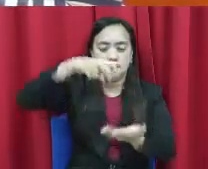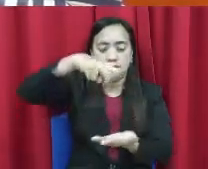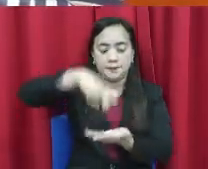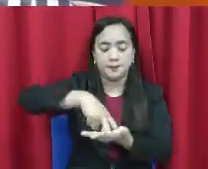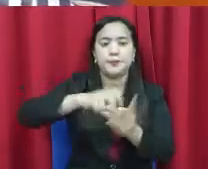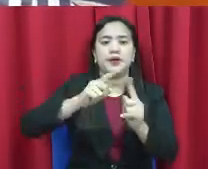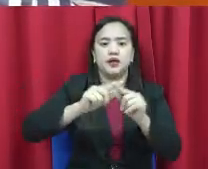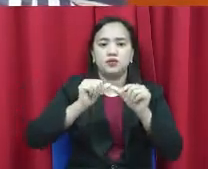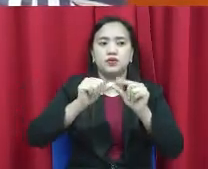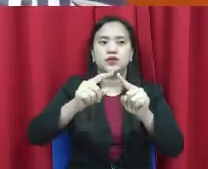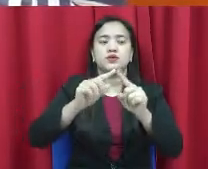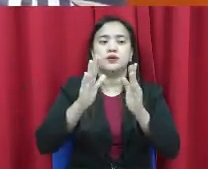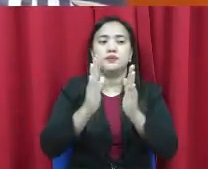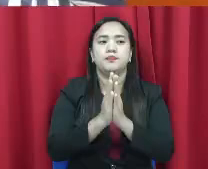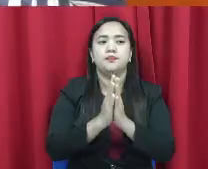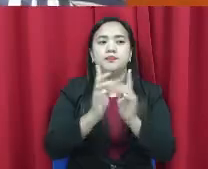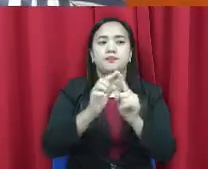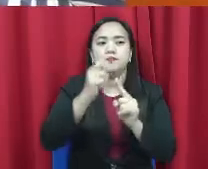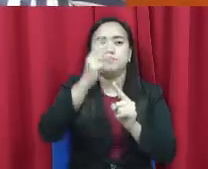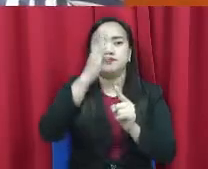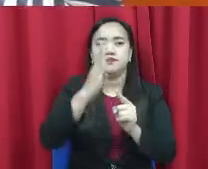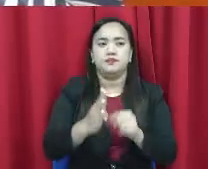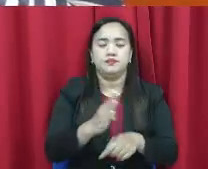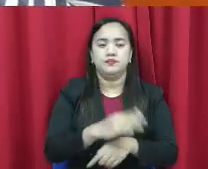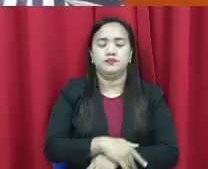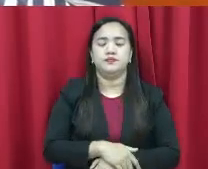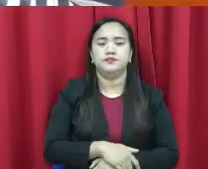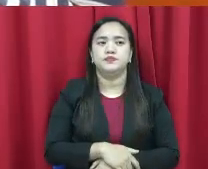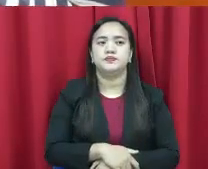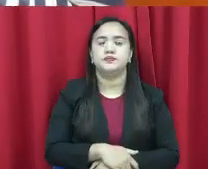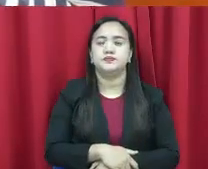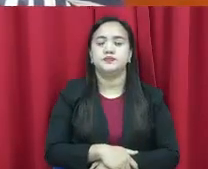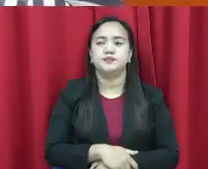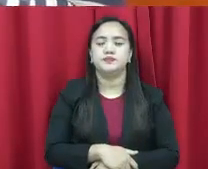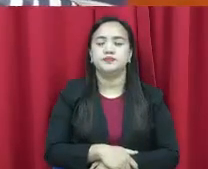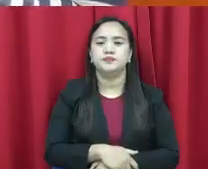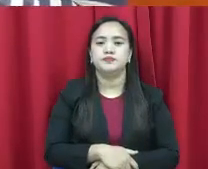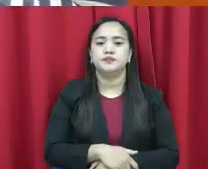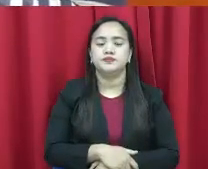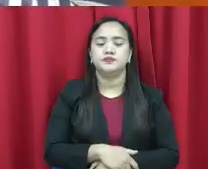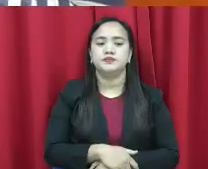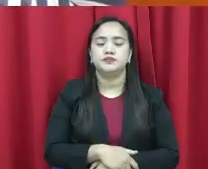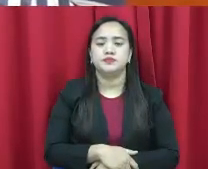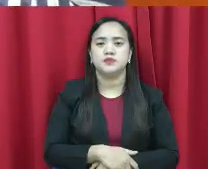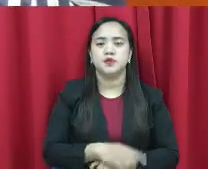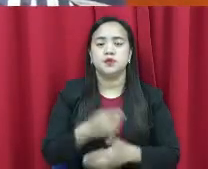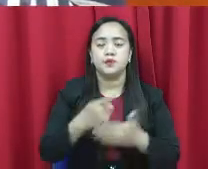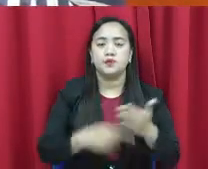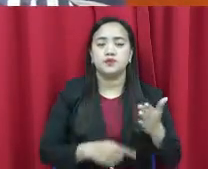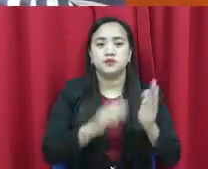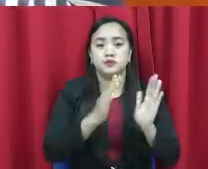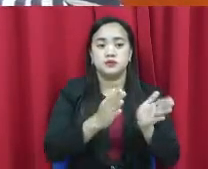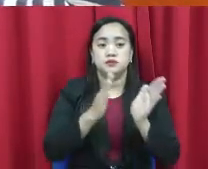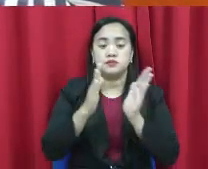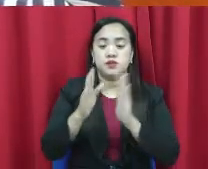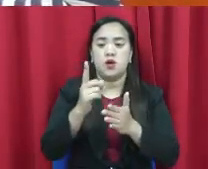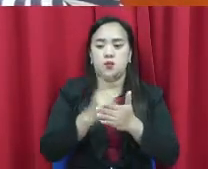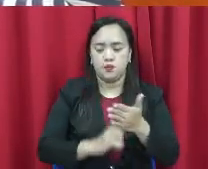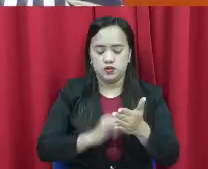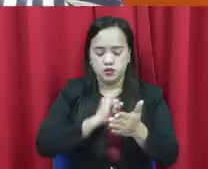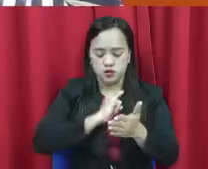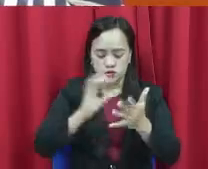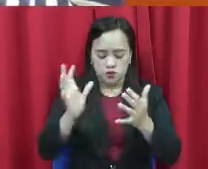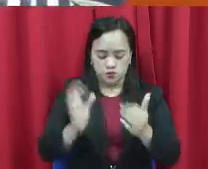ipinag pray ko at bago kami nag-usap nag-pray kami at diniscuss ko sa kanya Ano ang plano ko an ano ang gusto kong